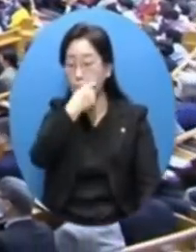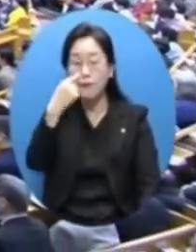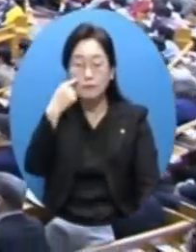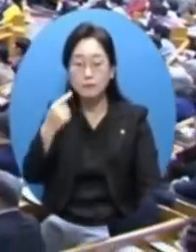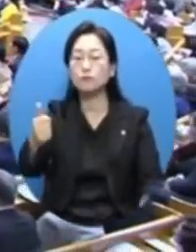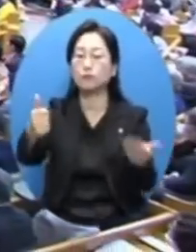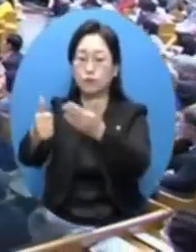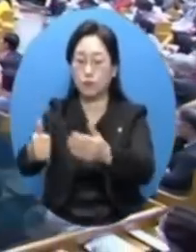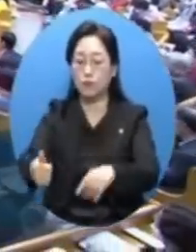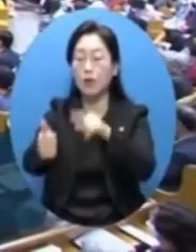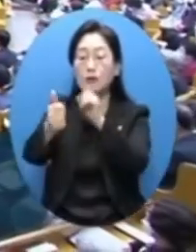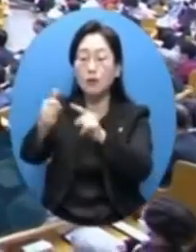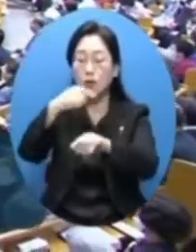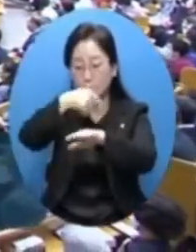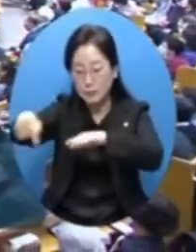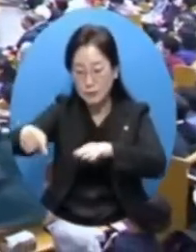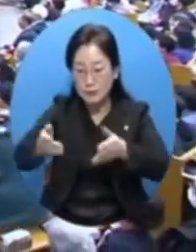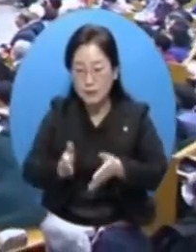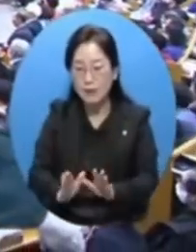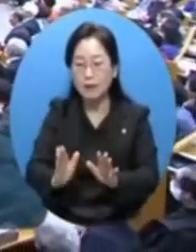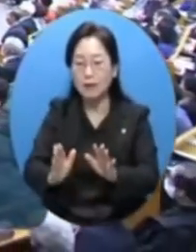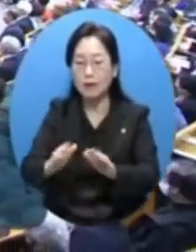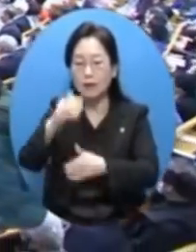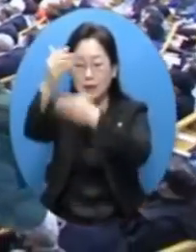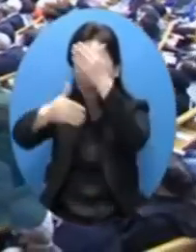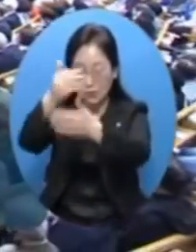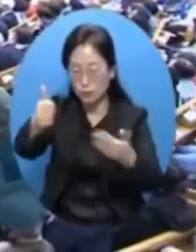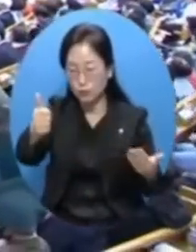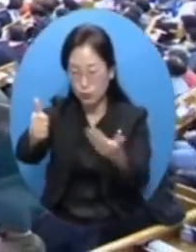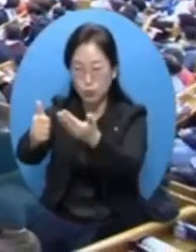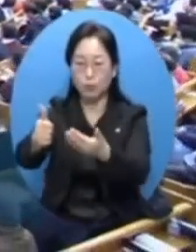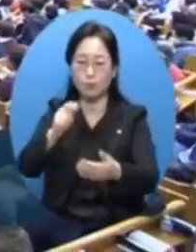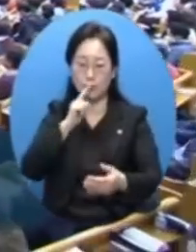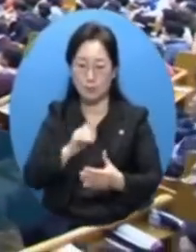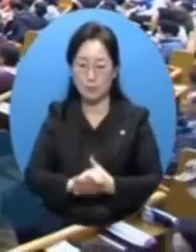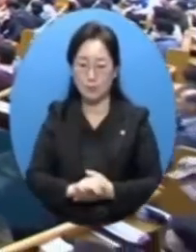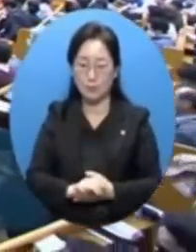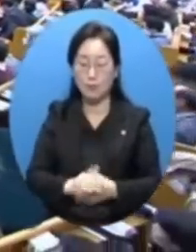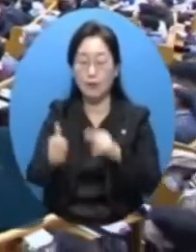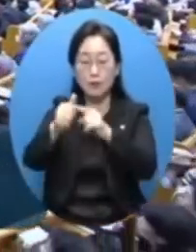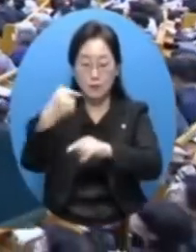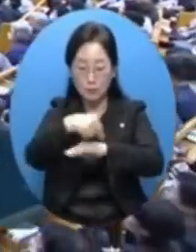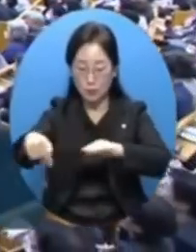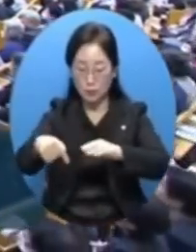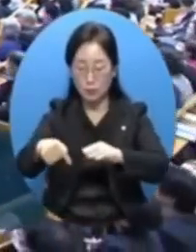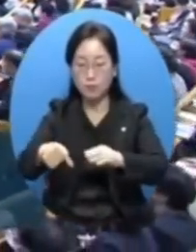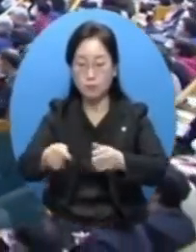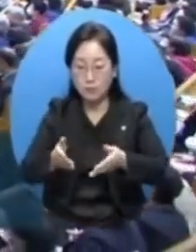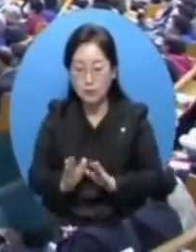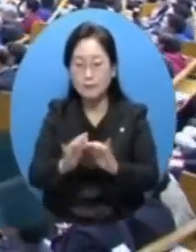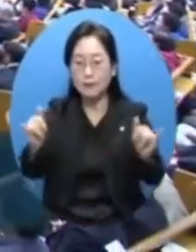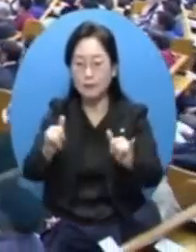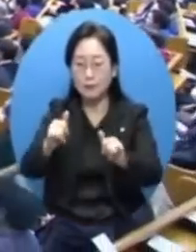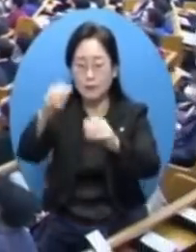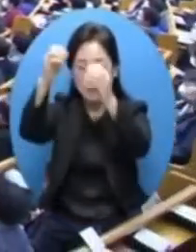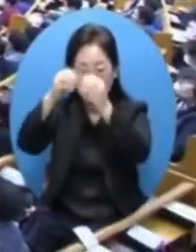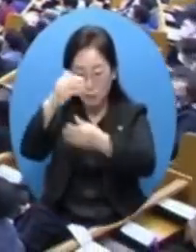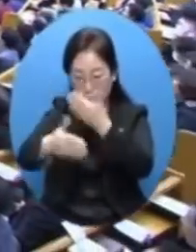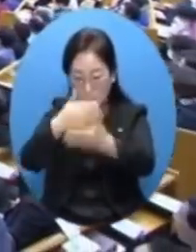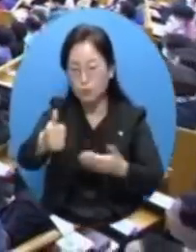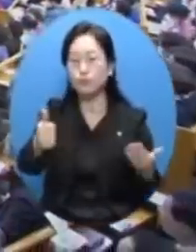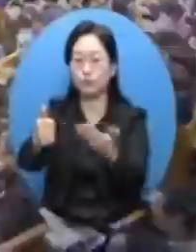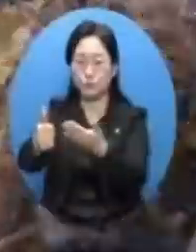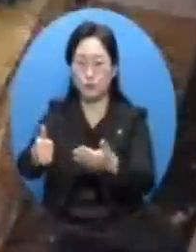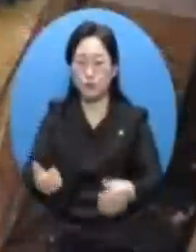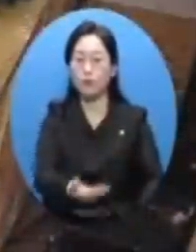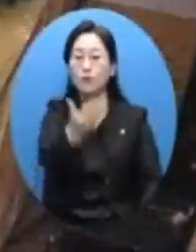말씀하셨습니다. 내 몸에서 날 자가 내 상속자가 되리라. 내 몸에서 날 자가 내 상속자가 되리라. 여러분